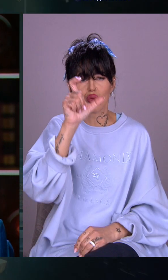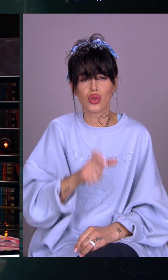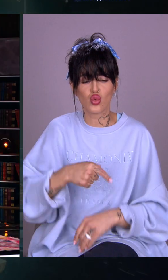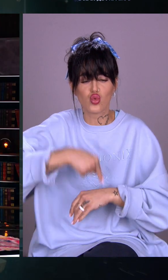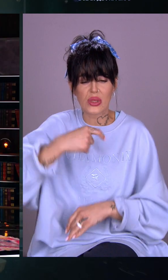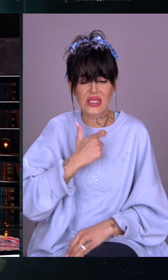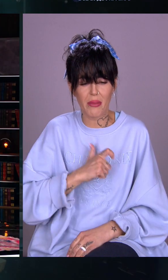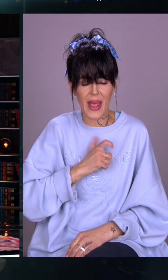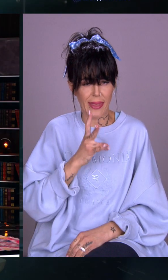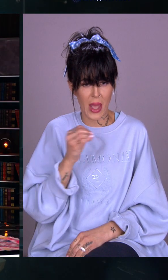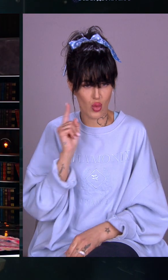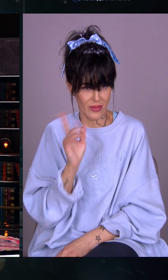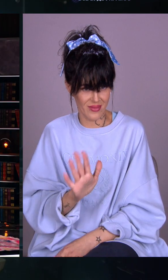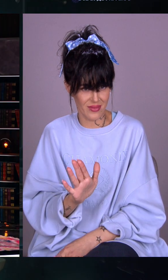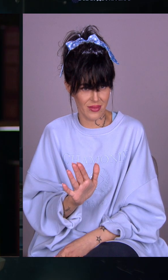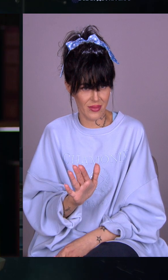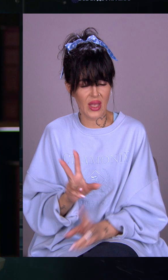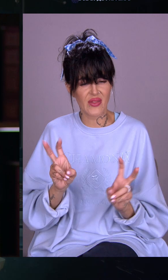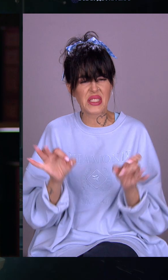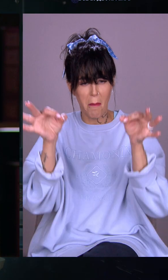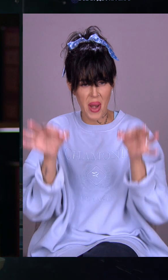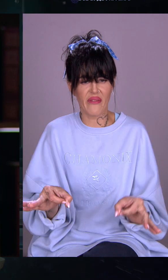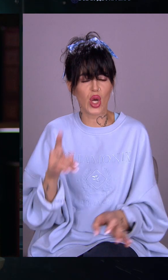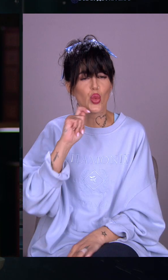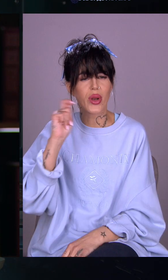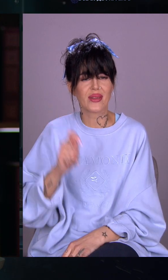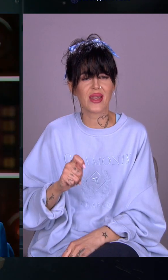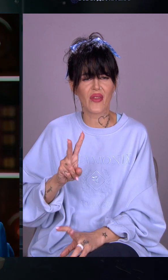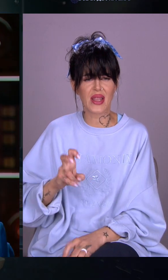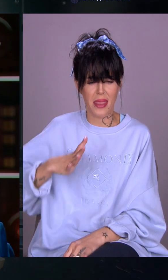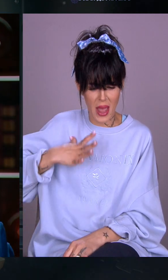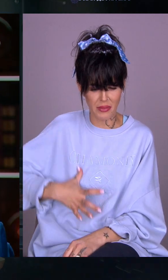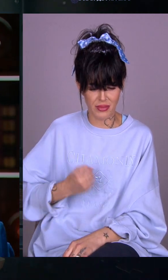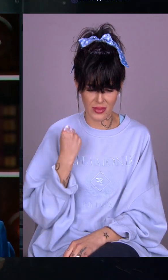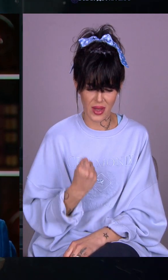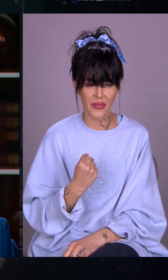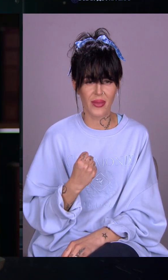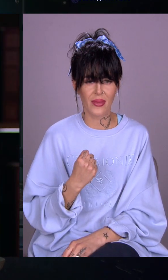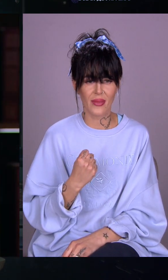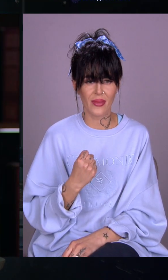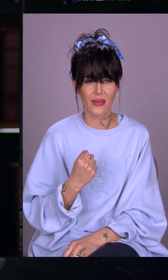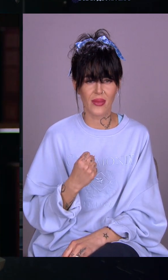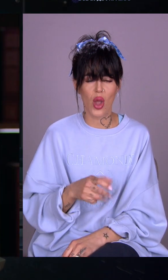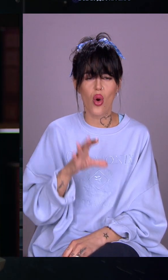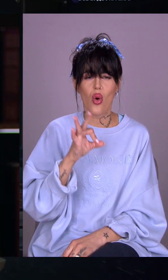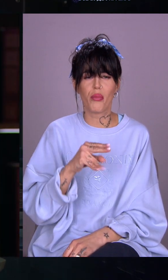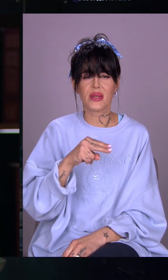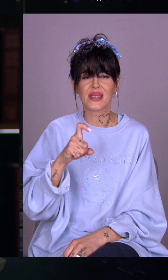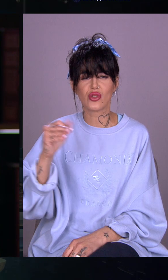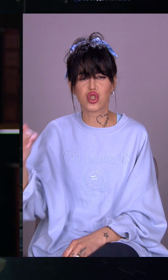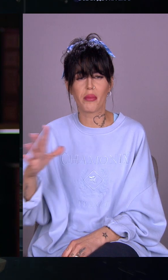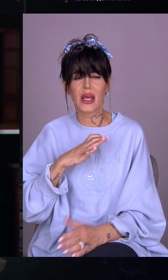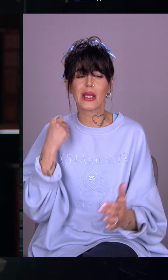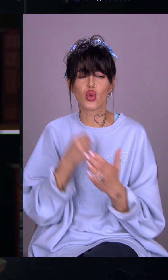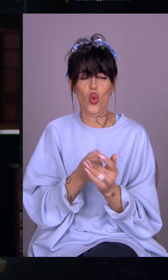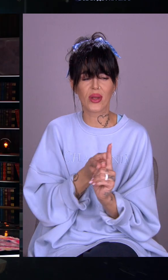дискомфорт. Ви знаєте, він справжній українець. Терплячий, не буду. Нагадайте, ОПЗЖ в нас існувало ще до того року,